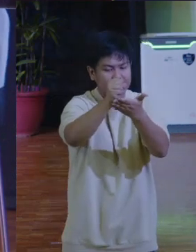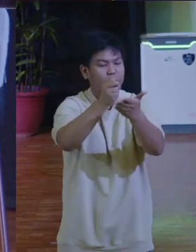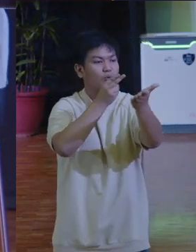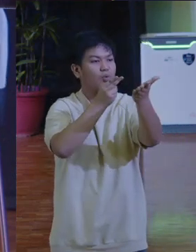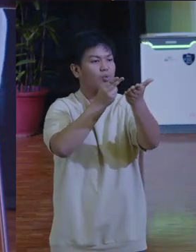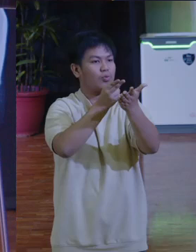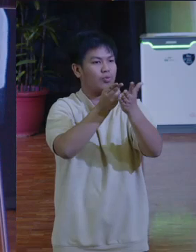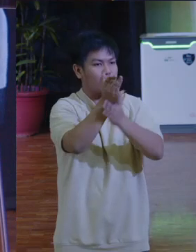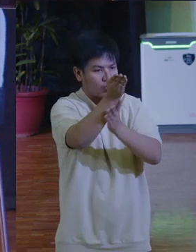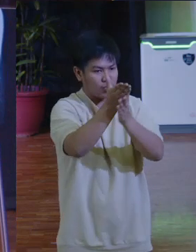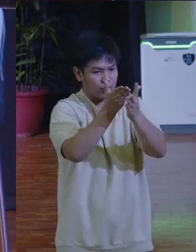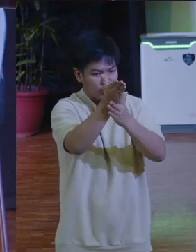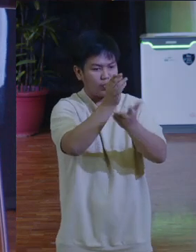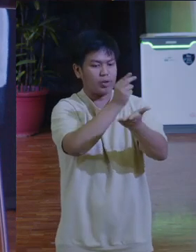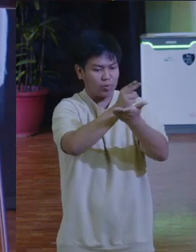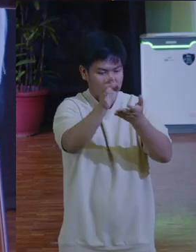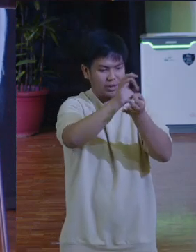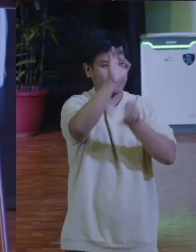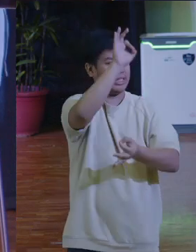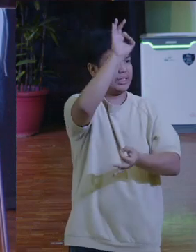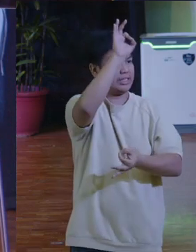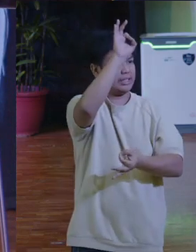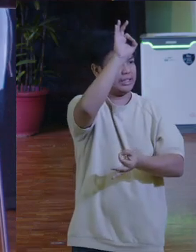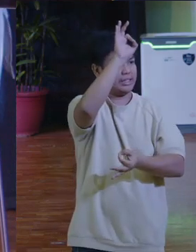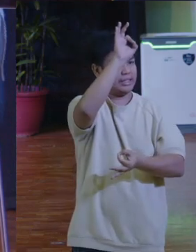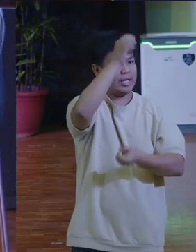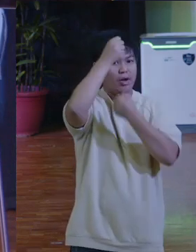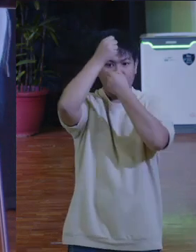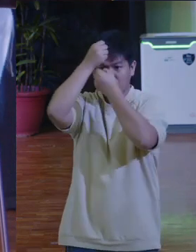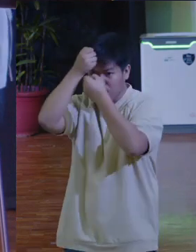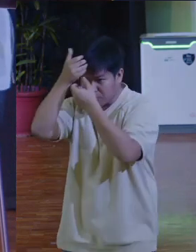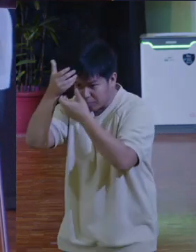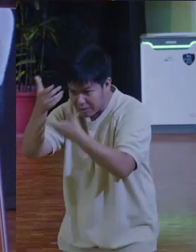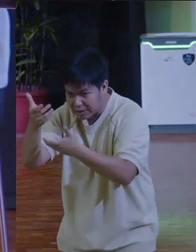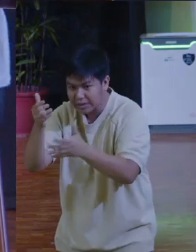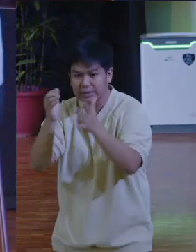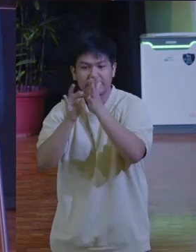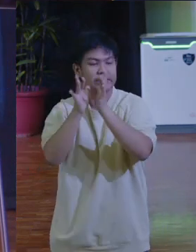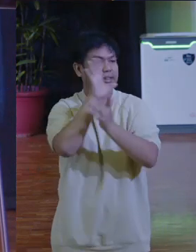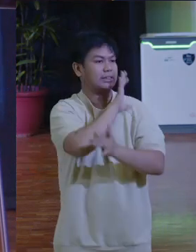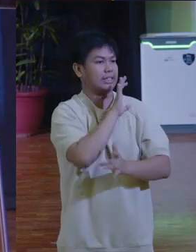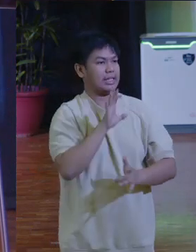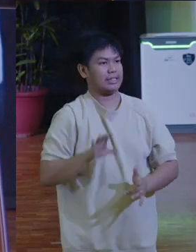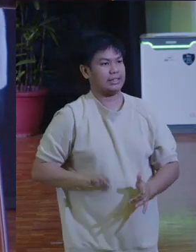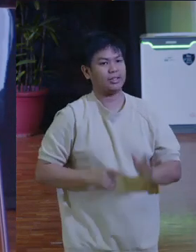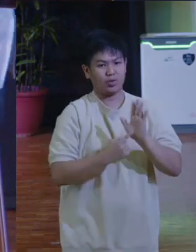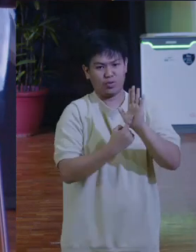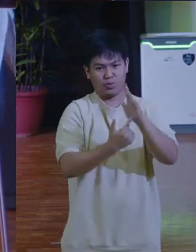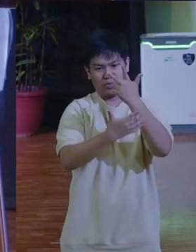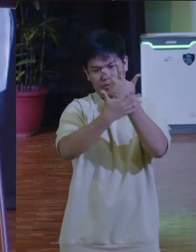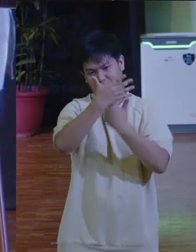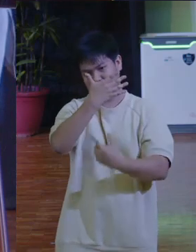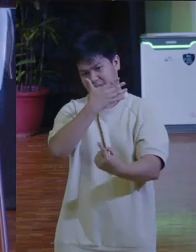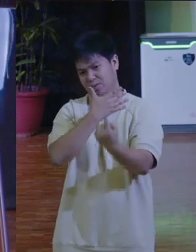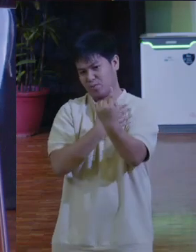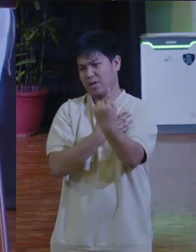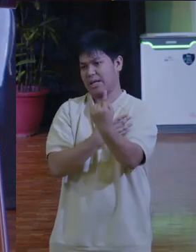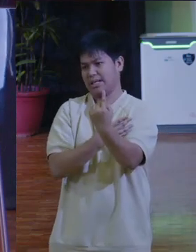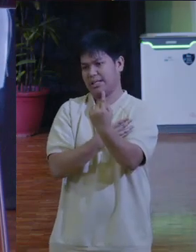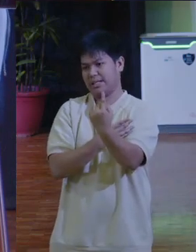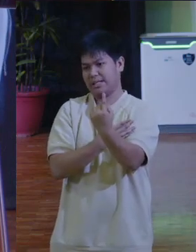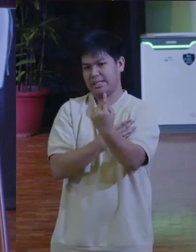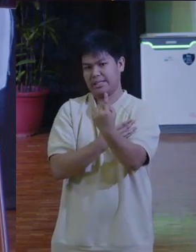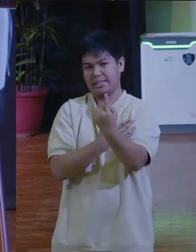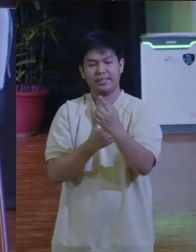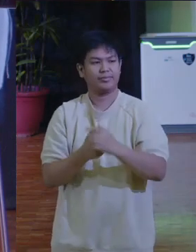Spirit, Diyos na Espiritu Santo, for obedience to Jesus Christ, Diyos na Anak, and for